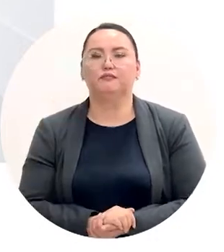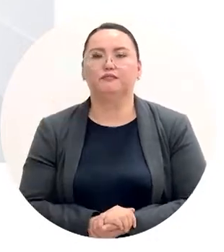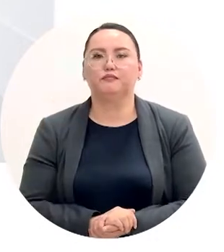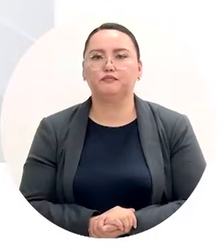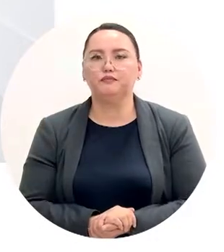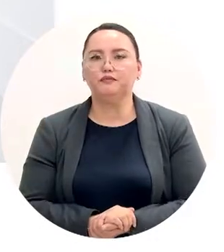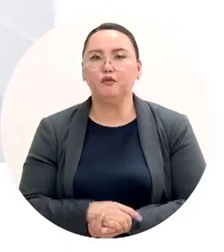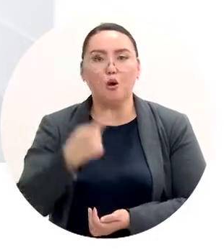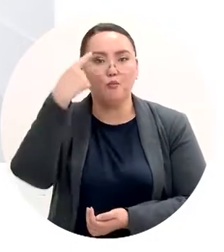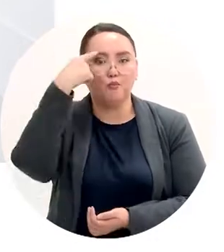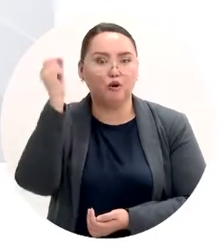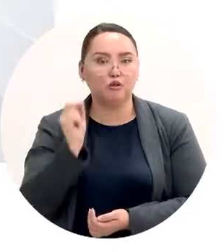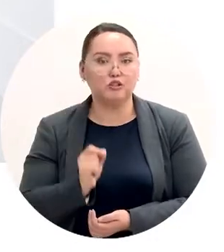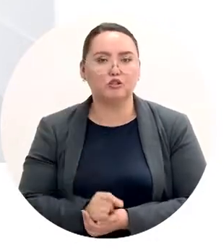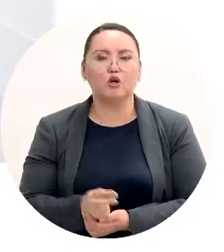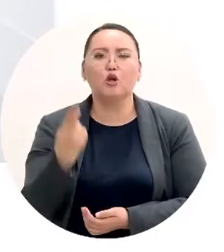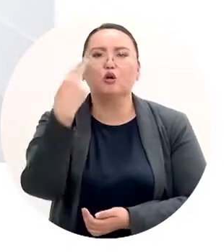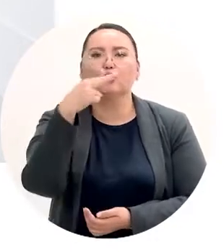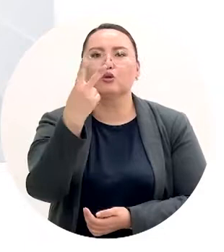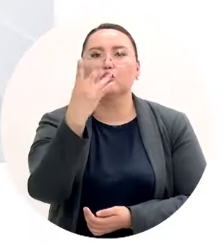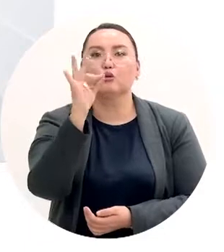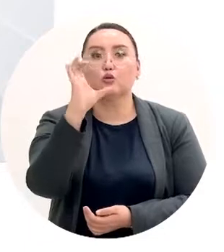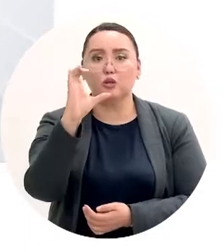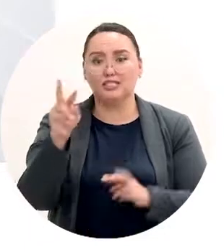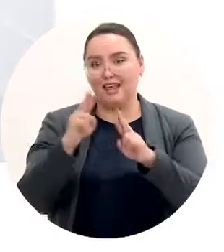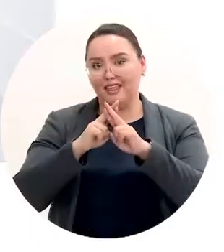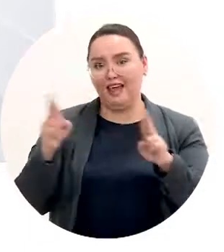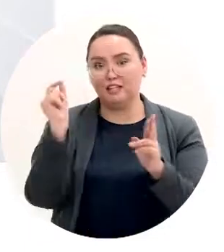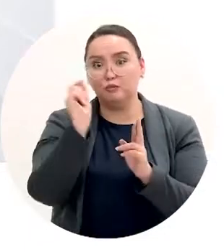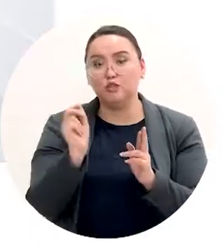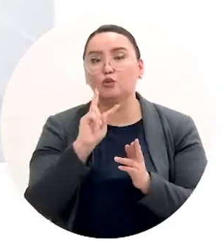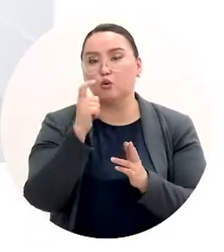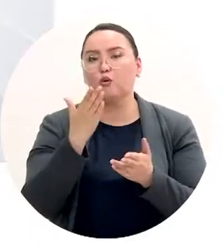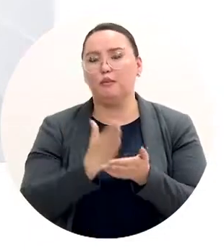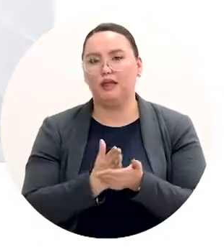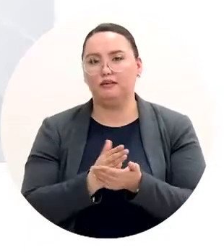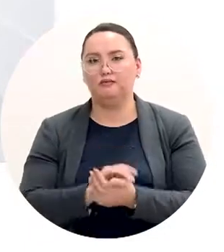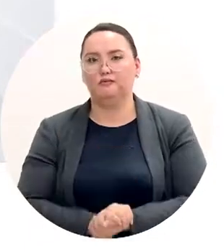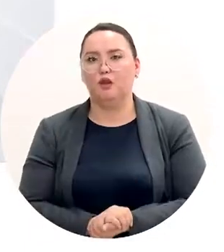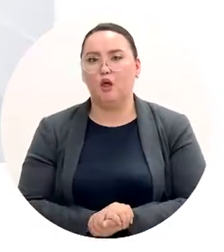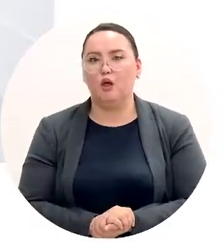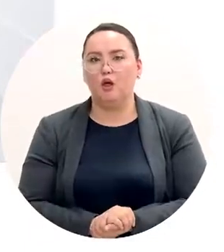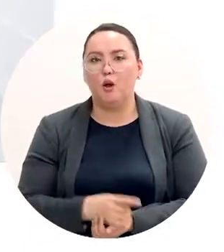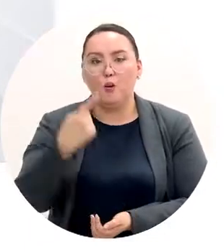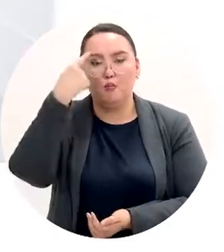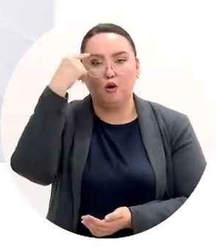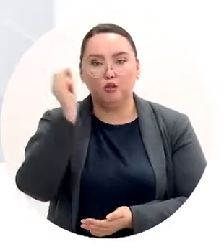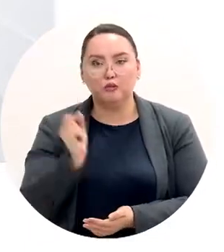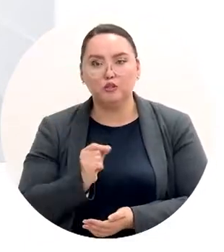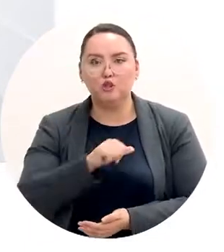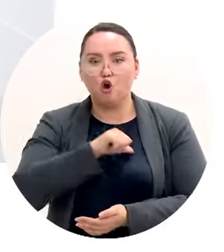тэмдэглэсэн байна. За эдгээр үгс маань монгол бичигт дүр салган бичигддэг үг юм аа. Монгол бичиг маань өөрийн